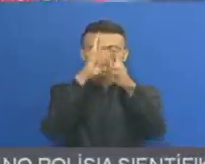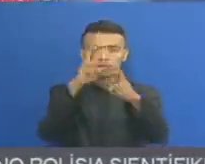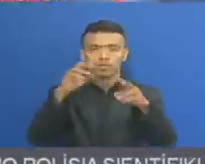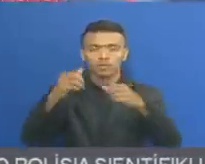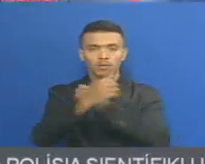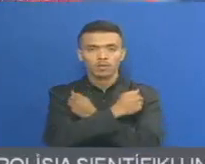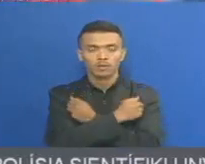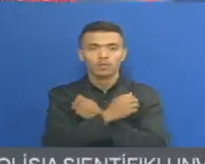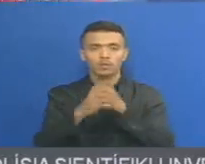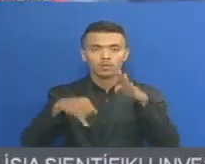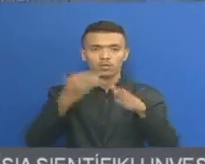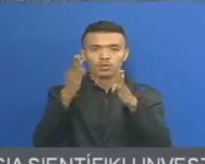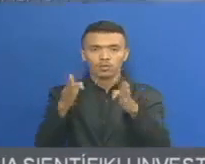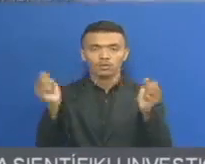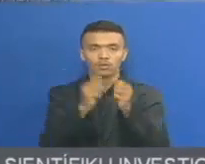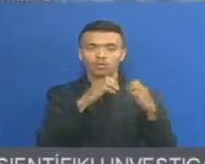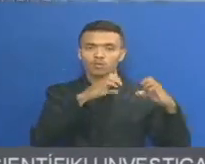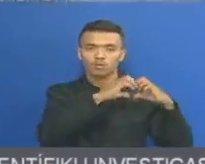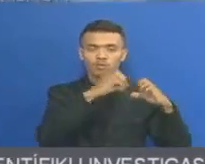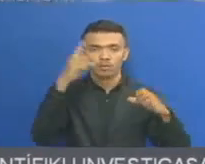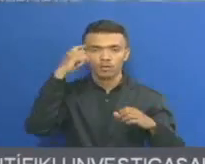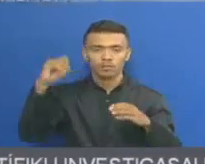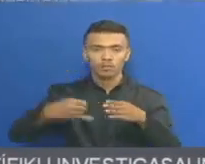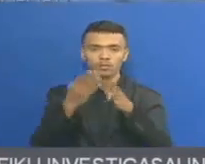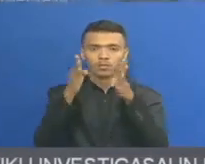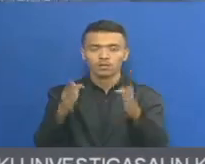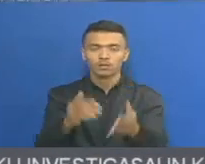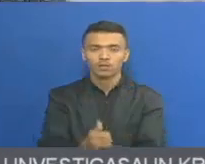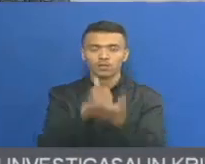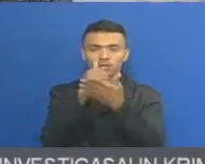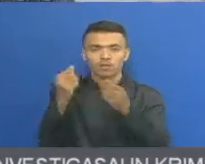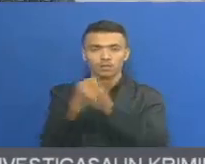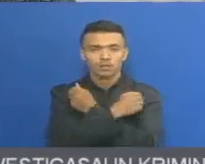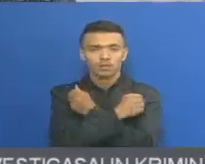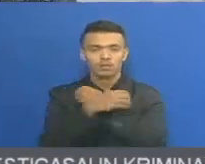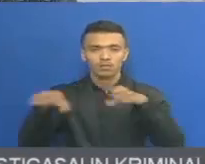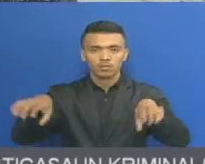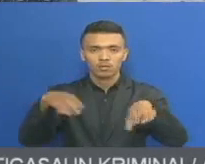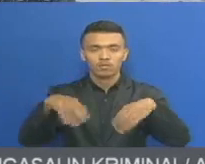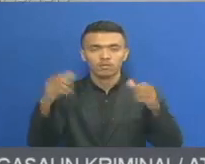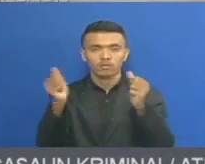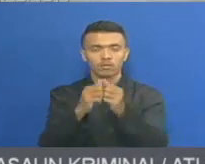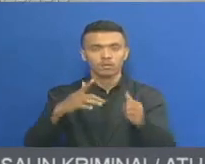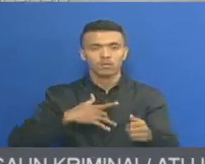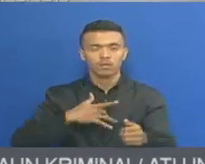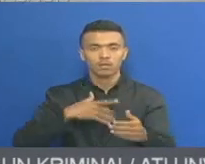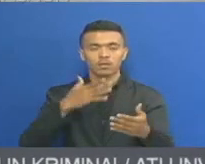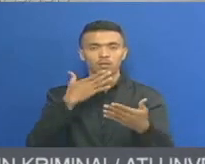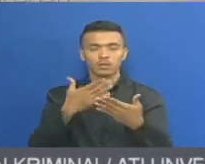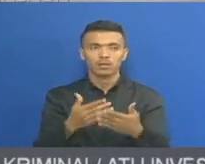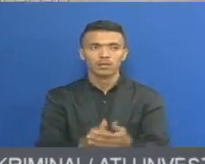jornalista hofuan. Tamba jornalista servi no hadomi servisu holaran tomak.